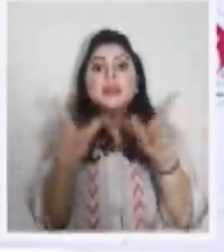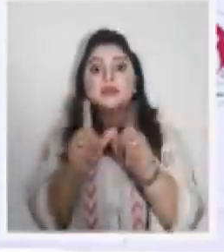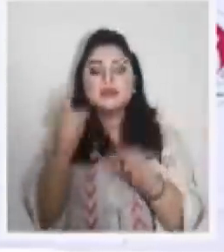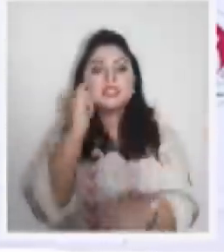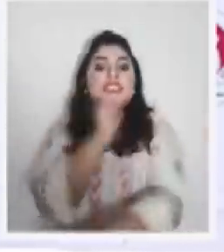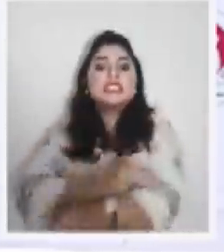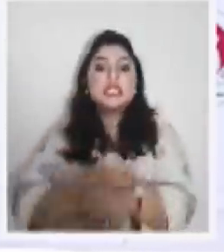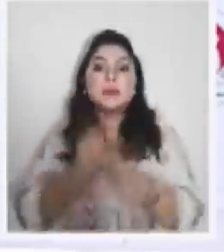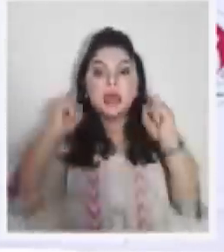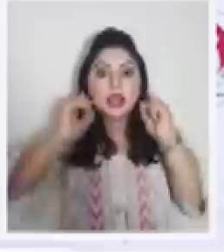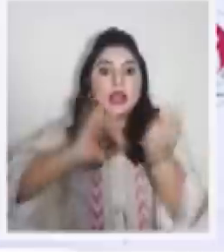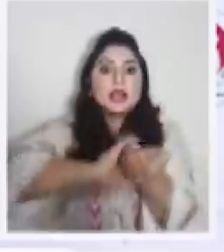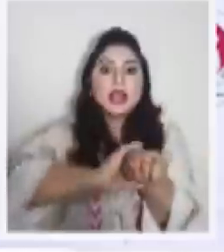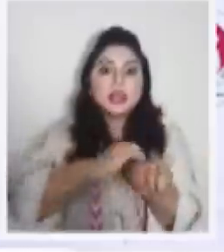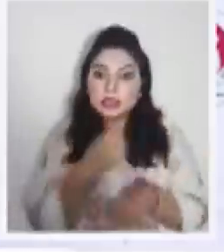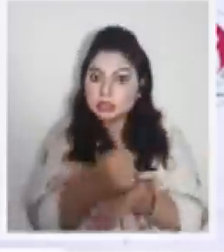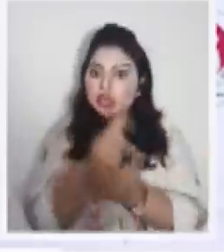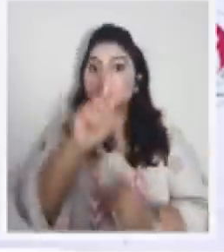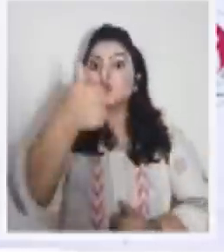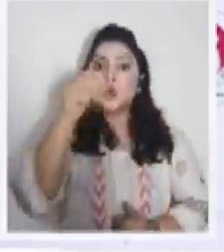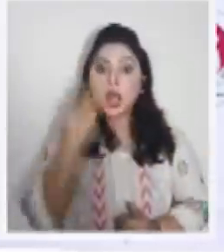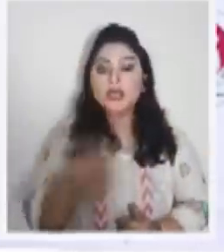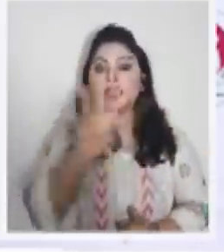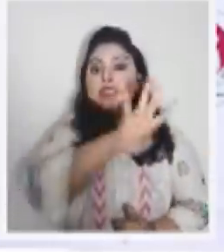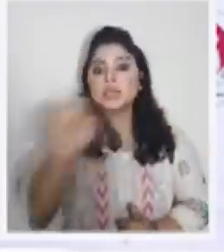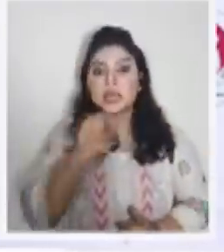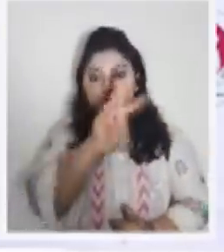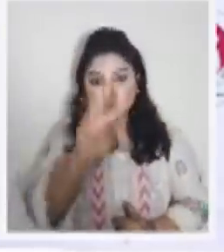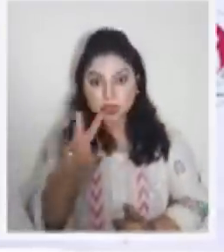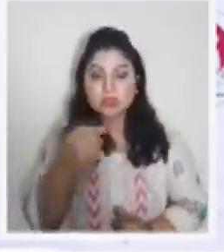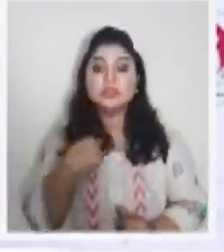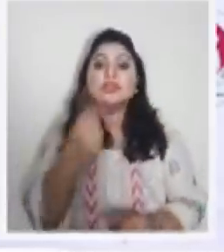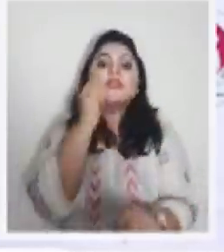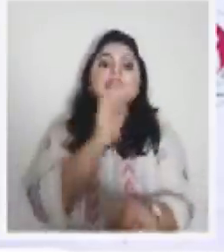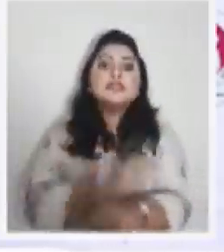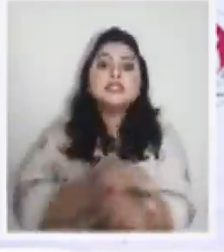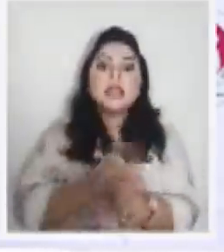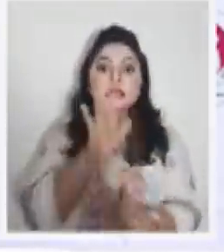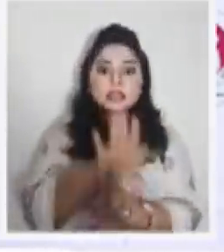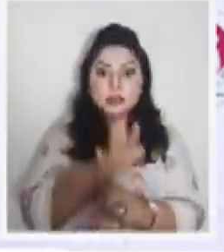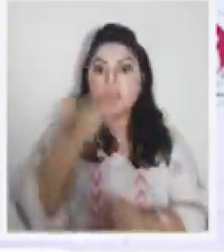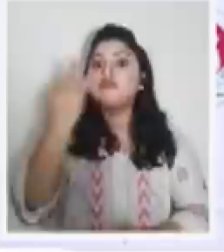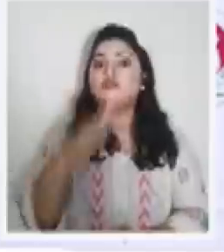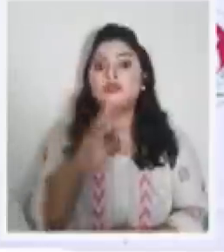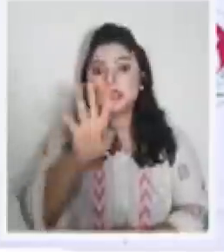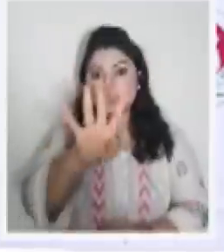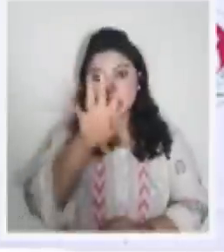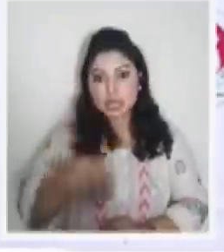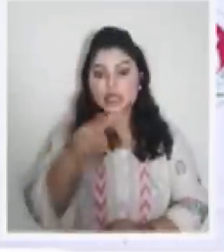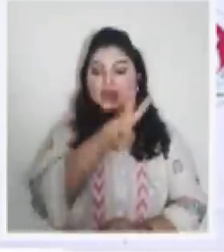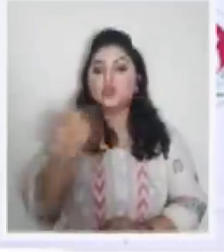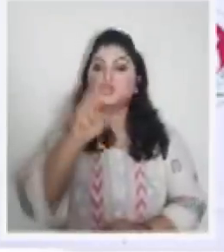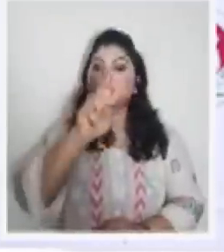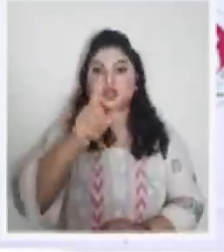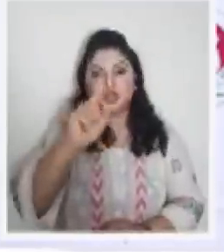1,45,86,688টি। অনলাইন প্ল্যাটফর্ম মুক্তপাঠে হটলাইন সেবা দেওয়ার জন্য প্রশিক্ষণপ্রাপ্ত চিকিৎসক 16,414 জন এবং স্বেচ্ছাভিত্তিতে সেবা